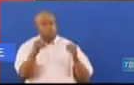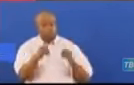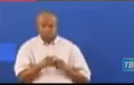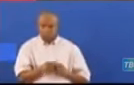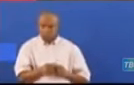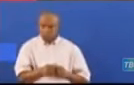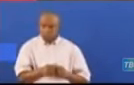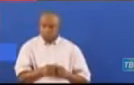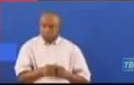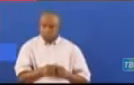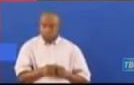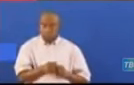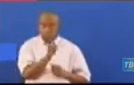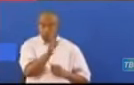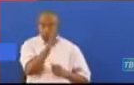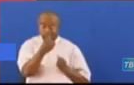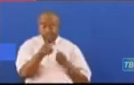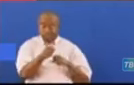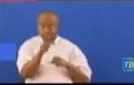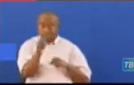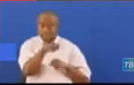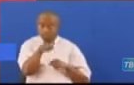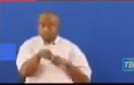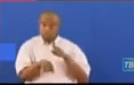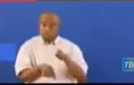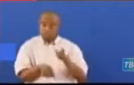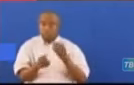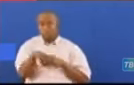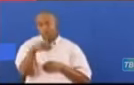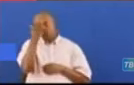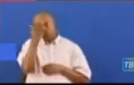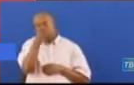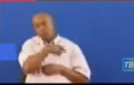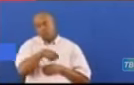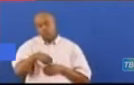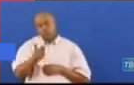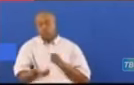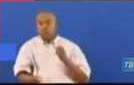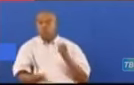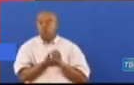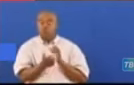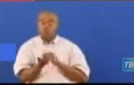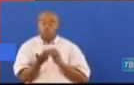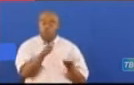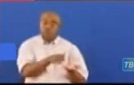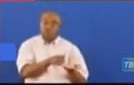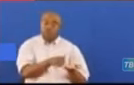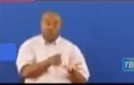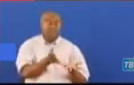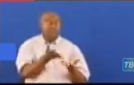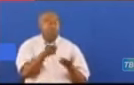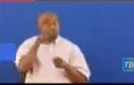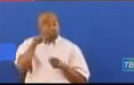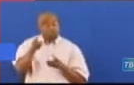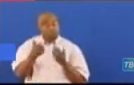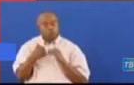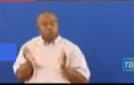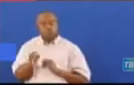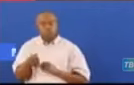watu wanaifanya kwa sababu tu wanajua kwamba Rais Magufuli amekufa na hawezi kujitetea.